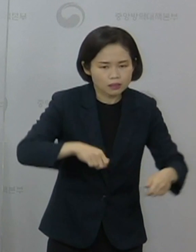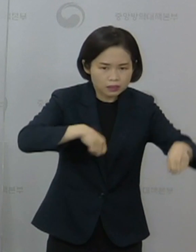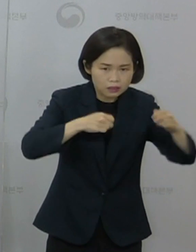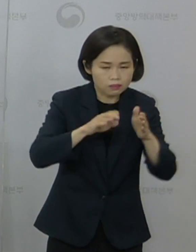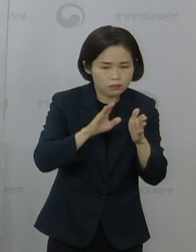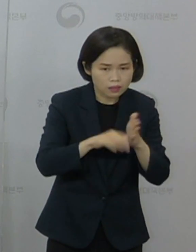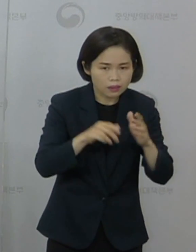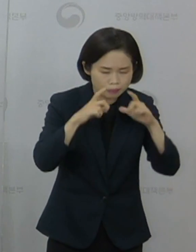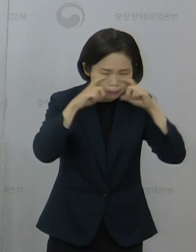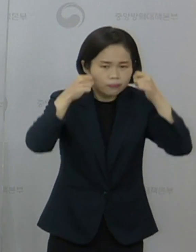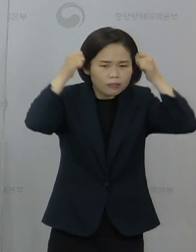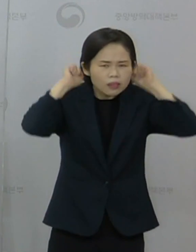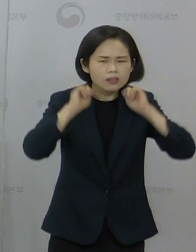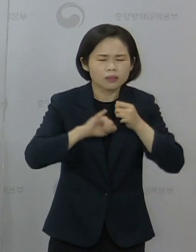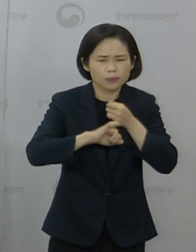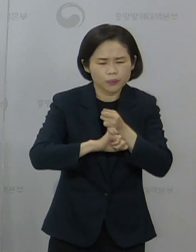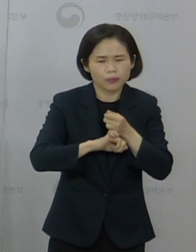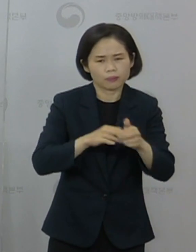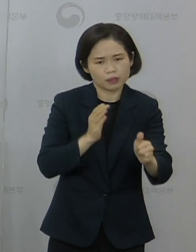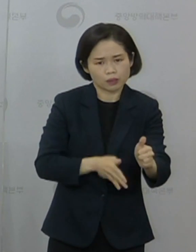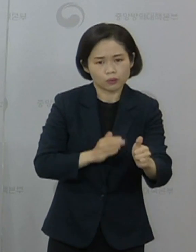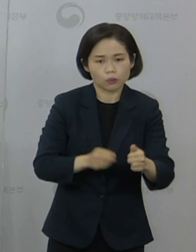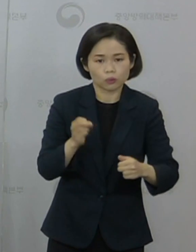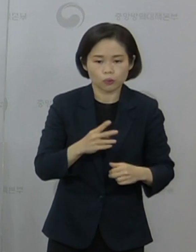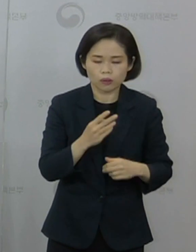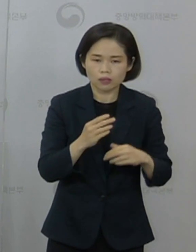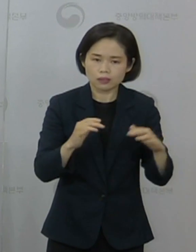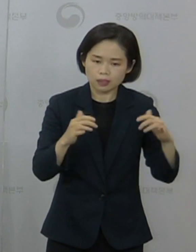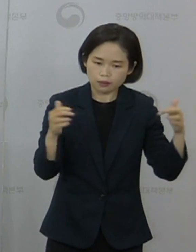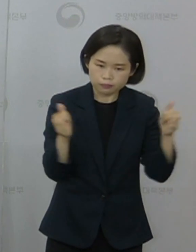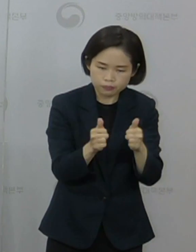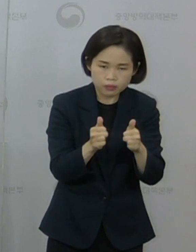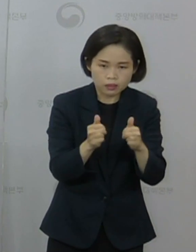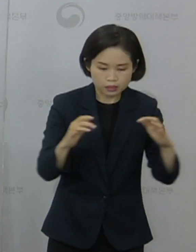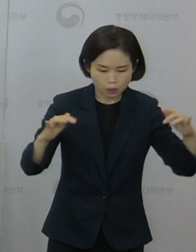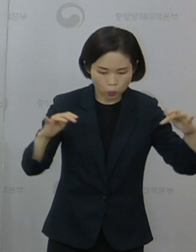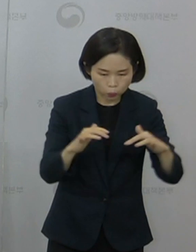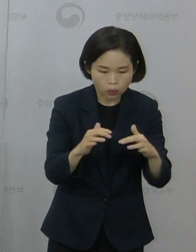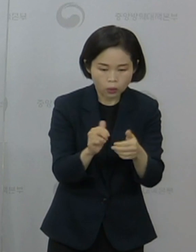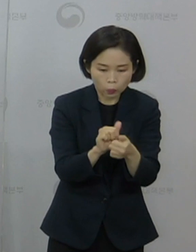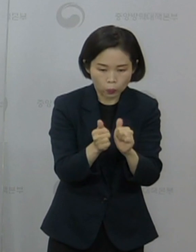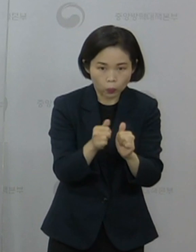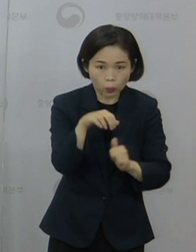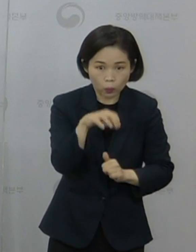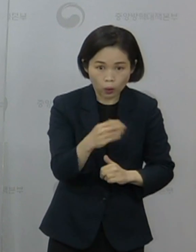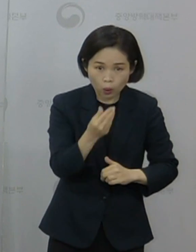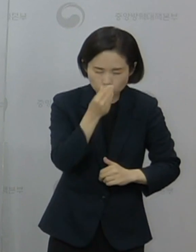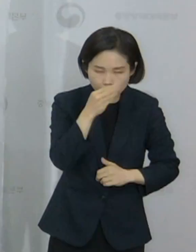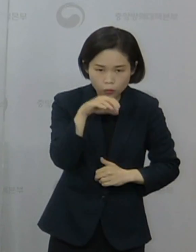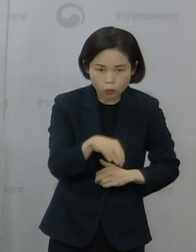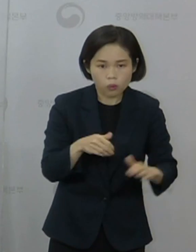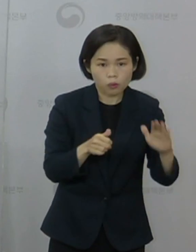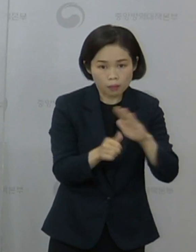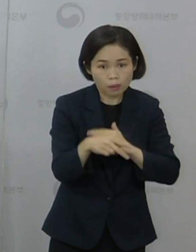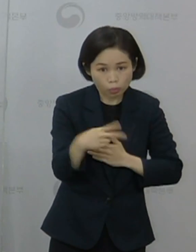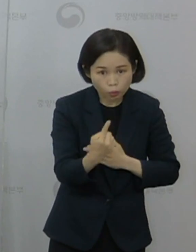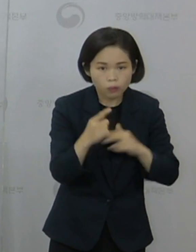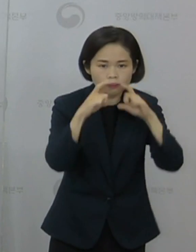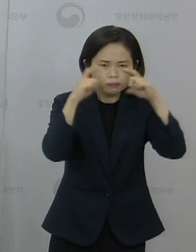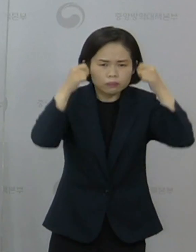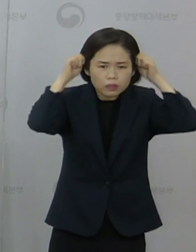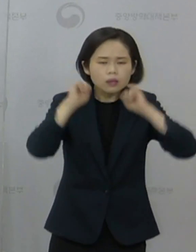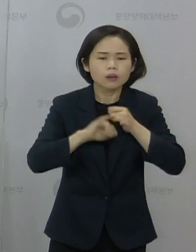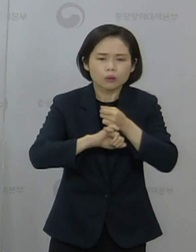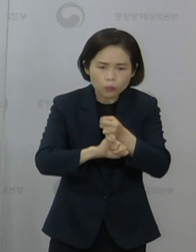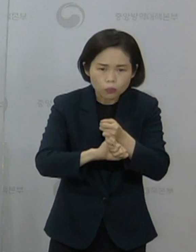타밀 환경에 있더라도 올바르게 또 철저하게 마스크를 착용하는 것이 중요합니다 마스크 착용 손 시키